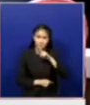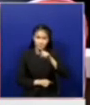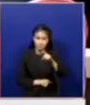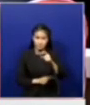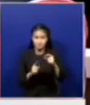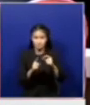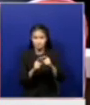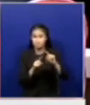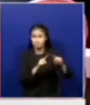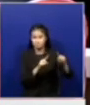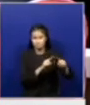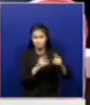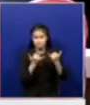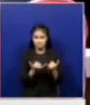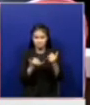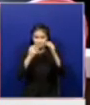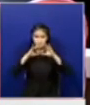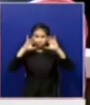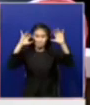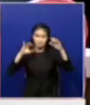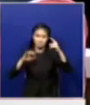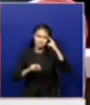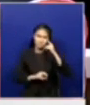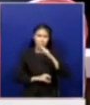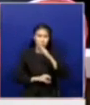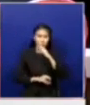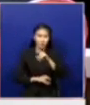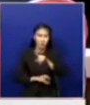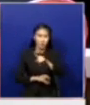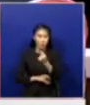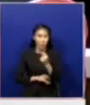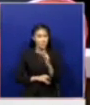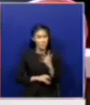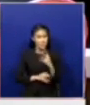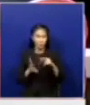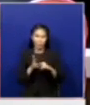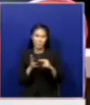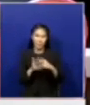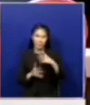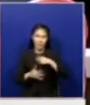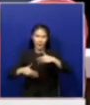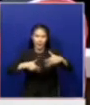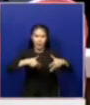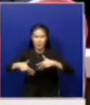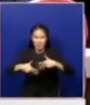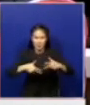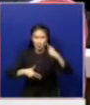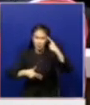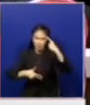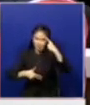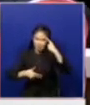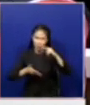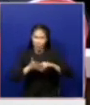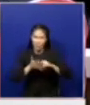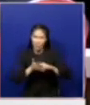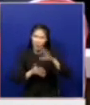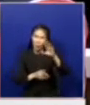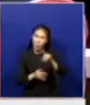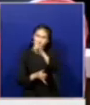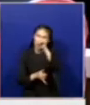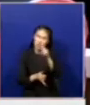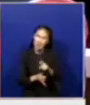ต่างๆที่รัฐบาลหากไม่ตอบเพื่อให้ประชาชนได้คลายข้อสงสัย